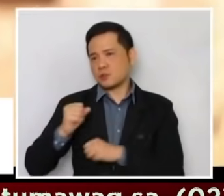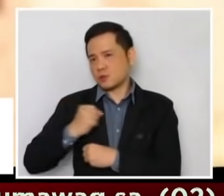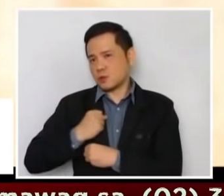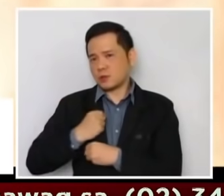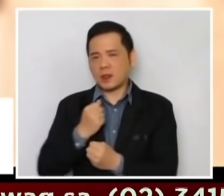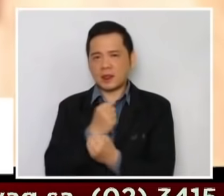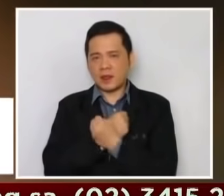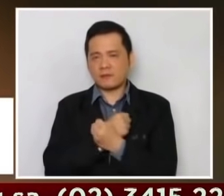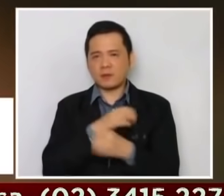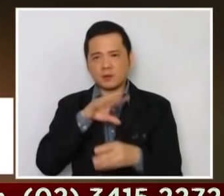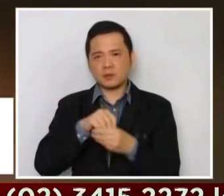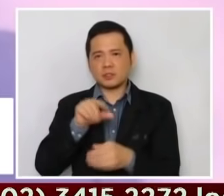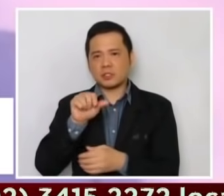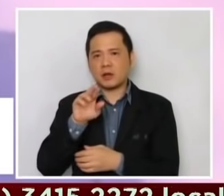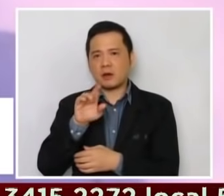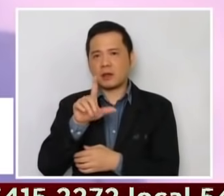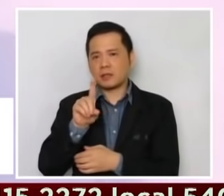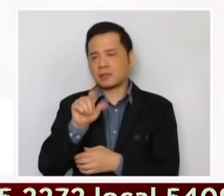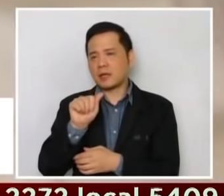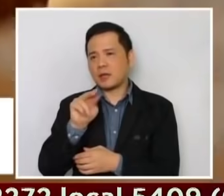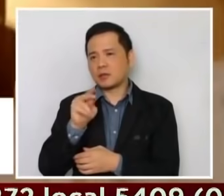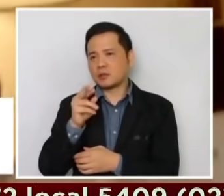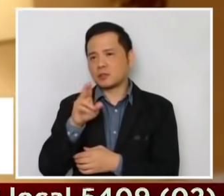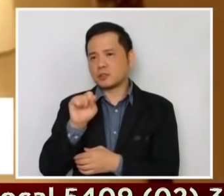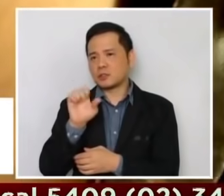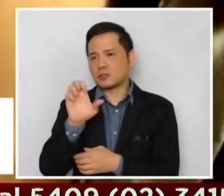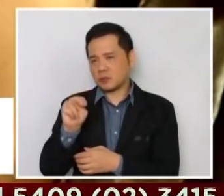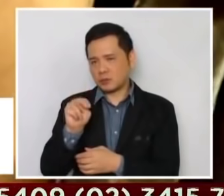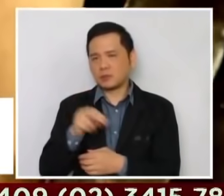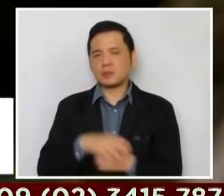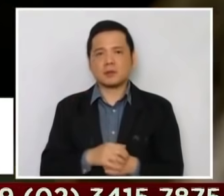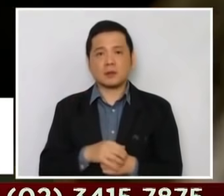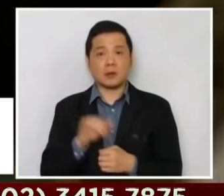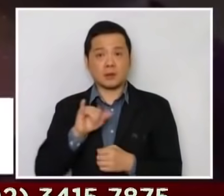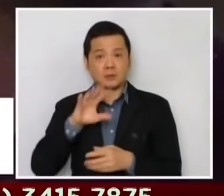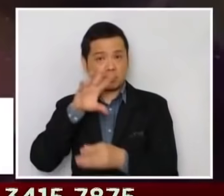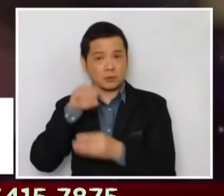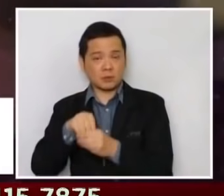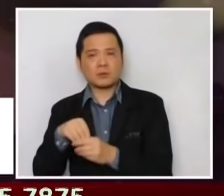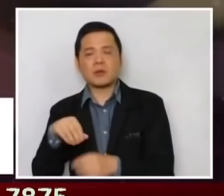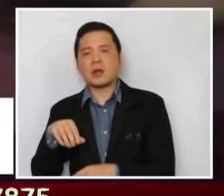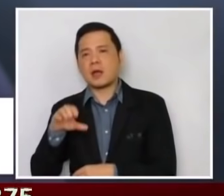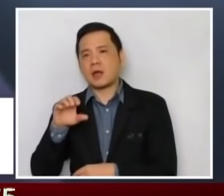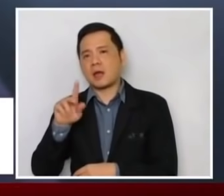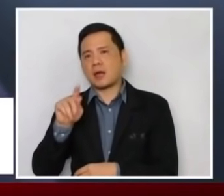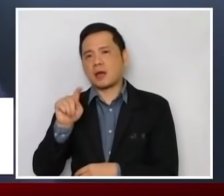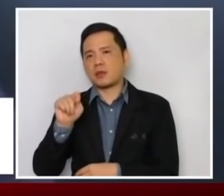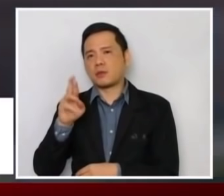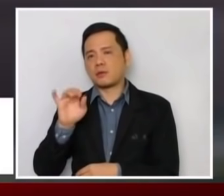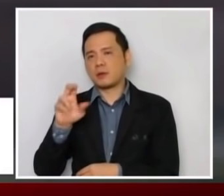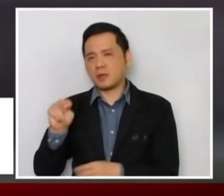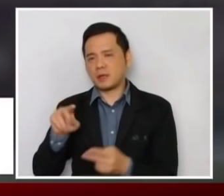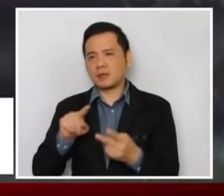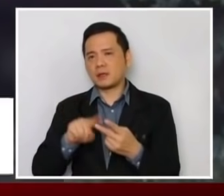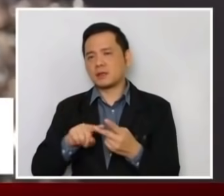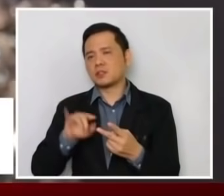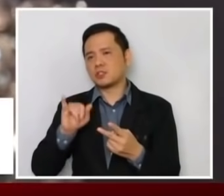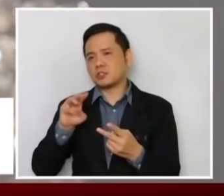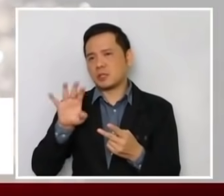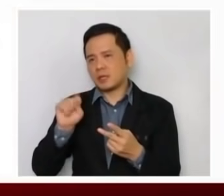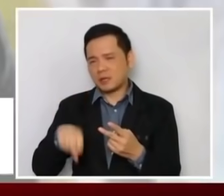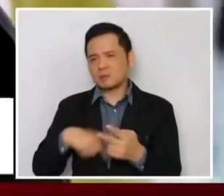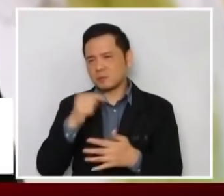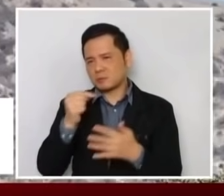at Ivana Alawi, habang sunod na bibida sina Catherine Bernardo, Enrique Hill at James Reid sa My Hokage